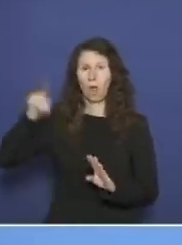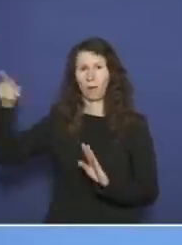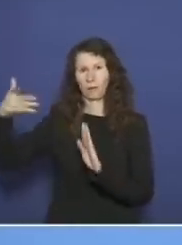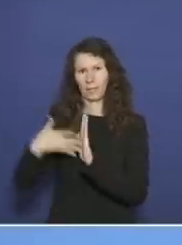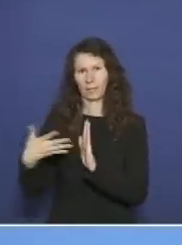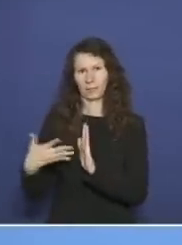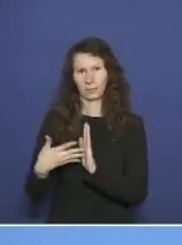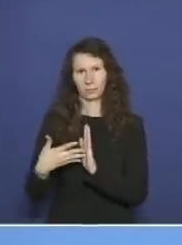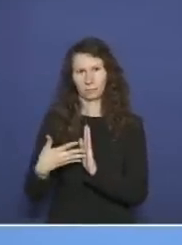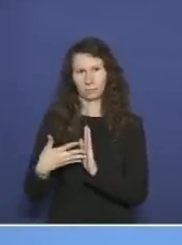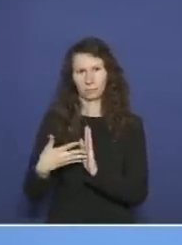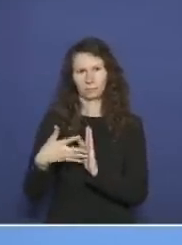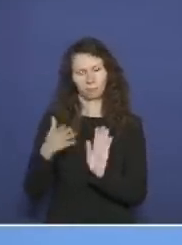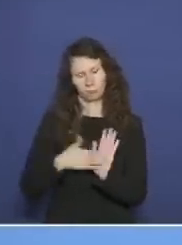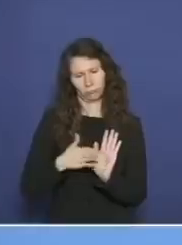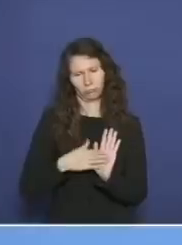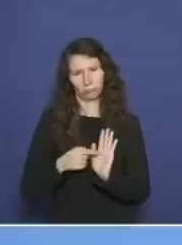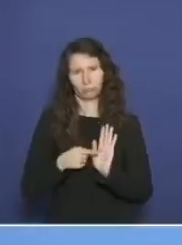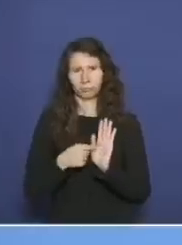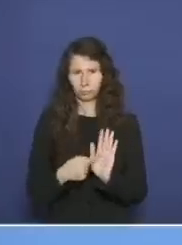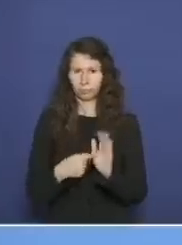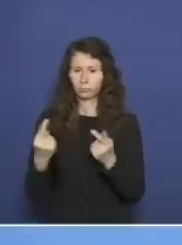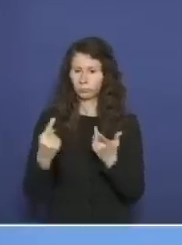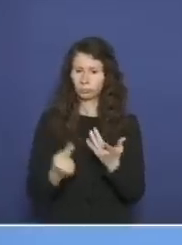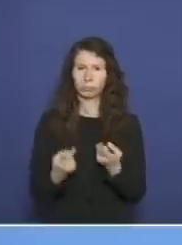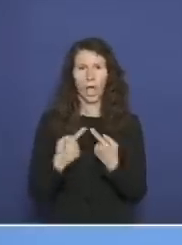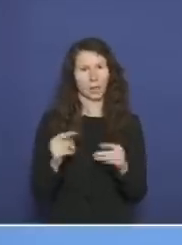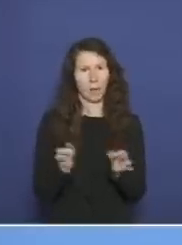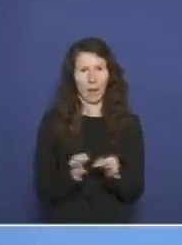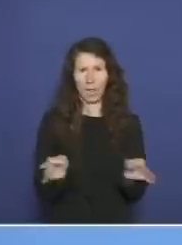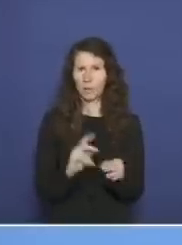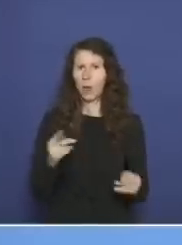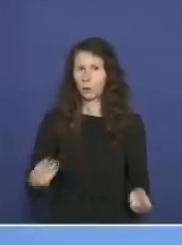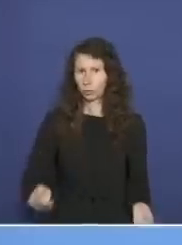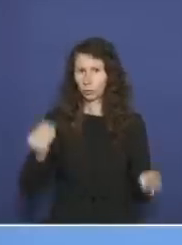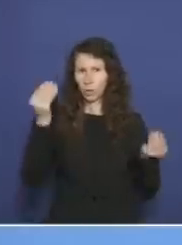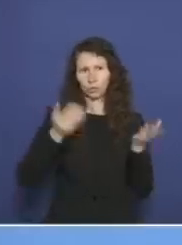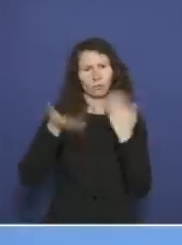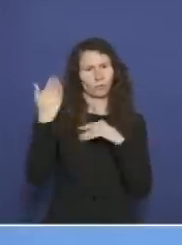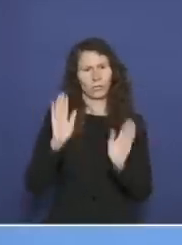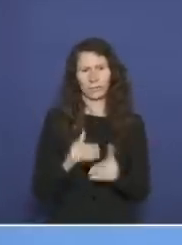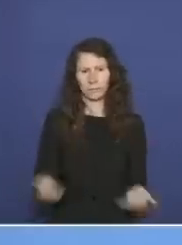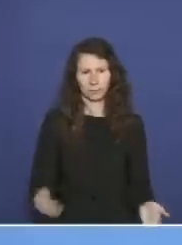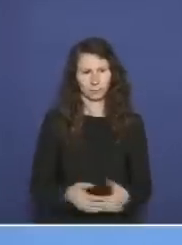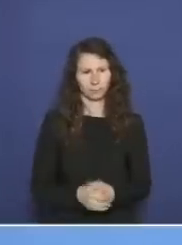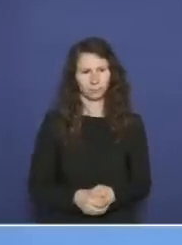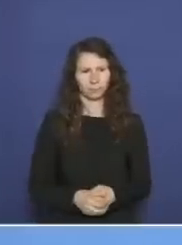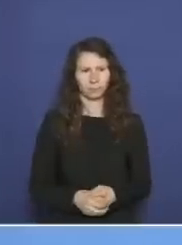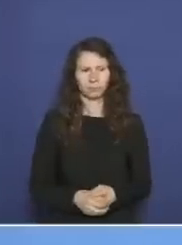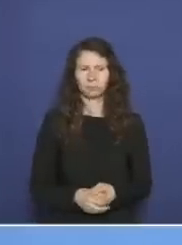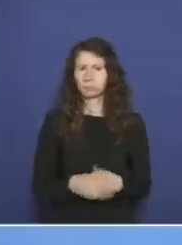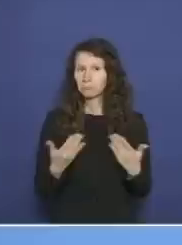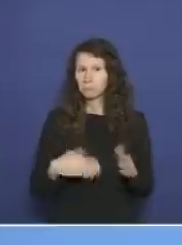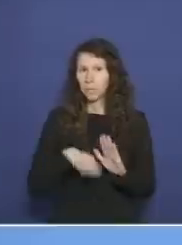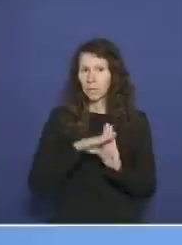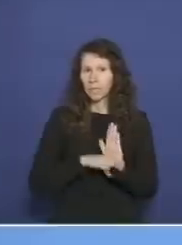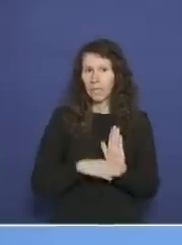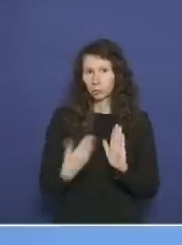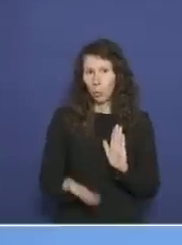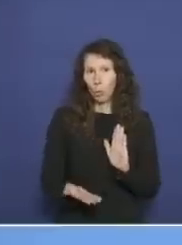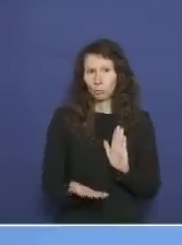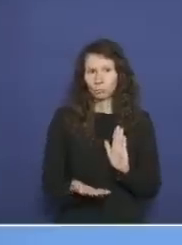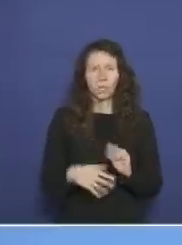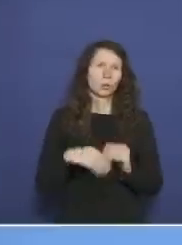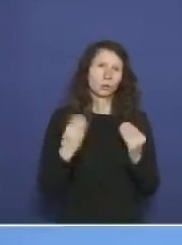muss gezeigt werden. Wir haben ja ein paar andere Maßnahmen auch als noch vor Monaten da. Das ist ein Gesetz, Ein Gesetz braucht immer